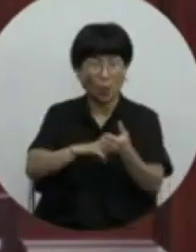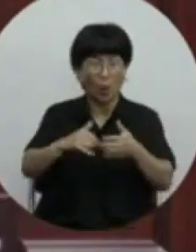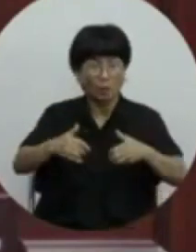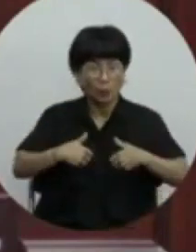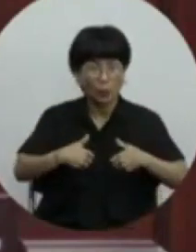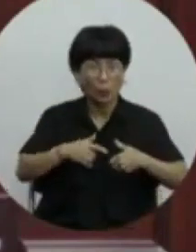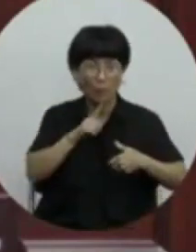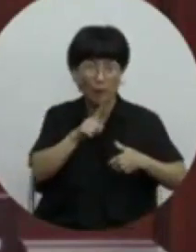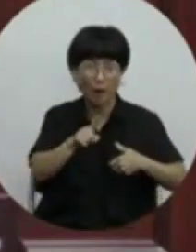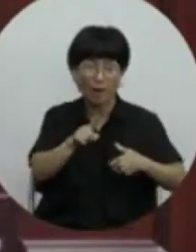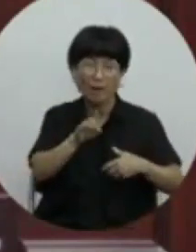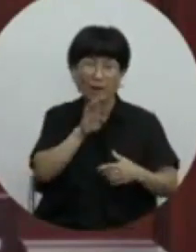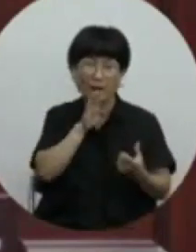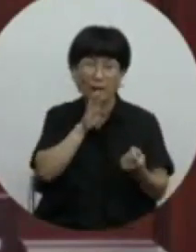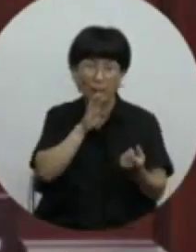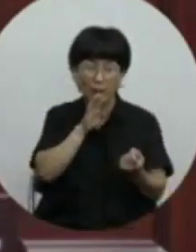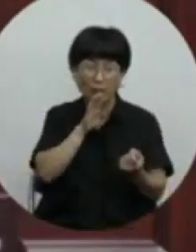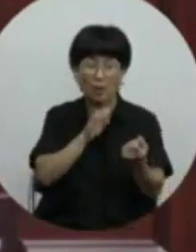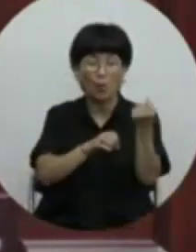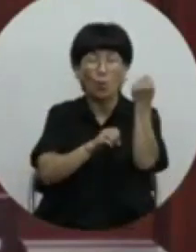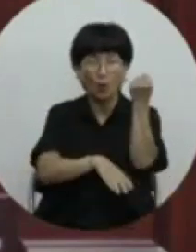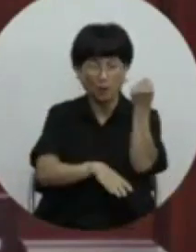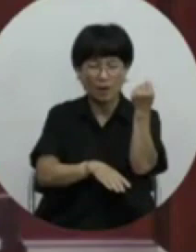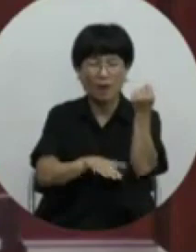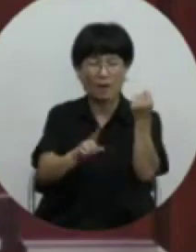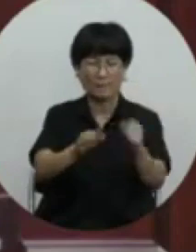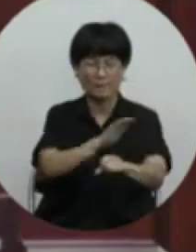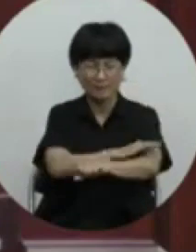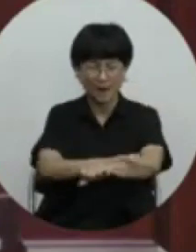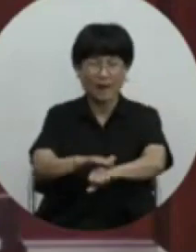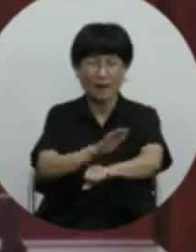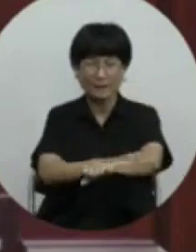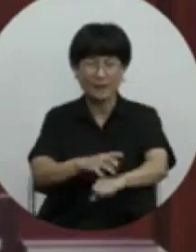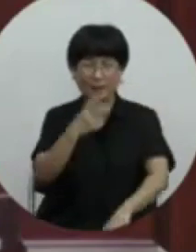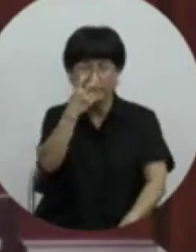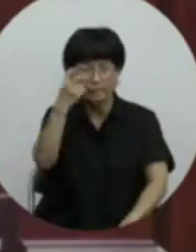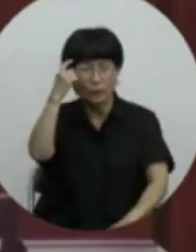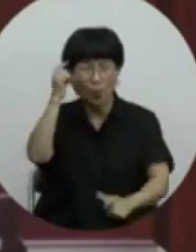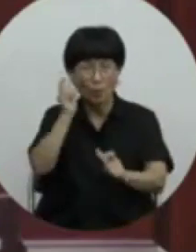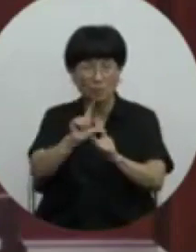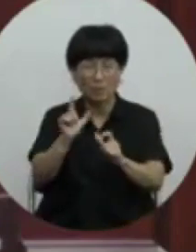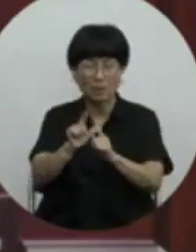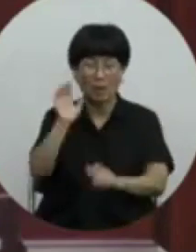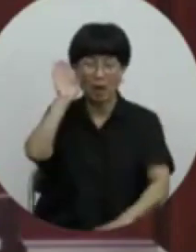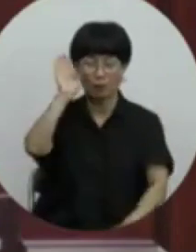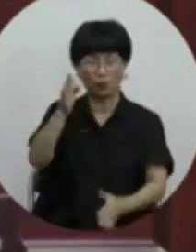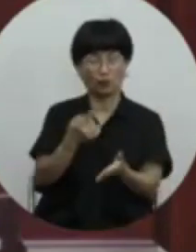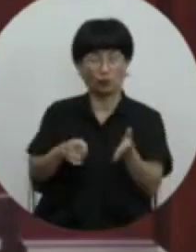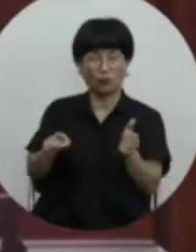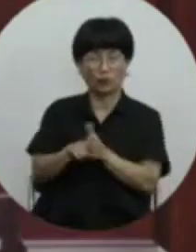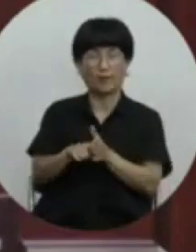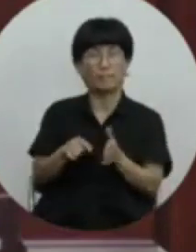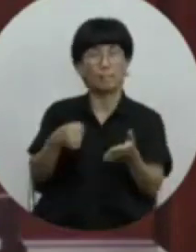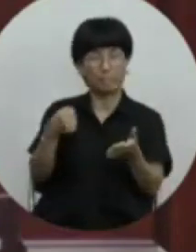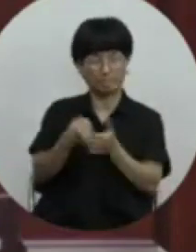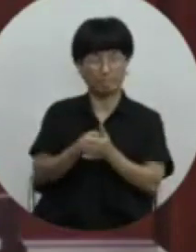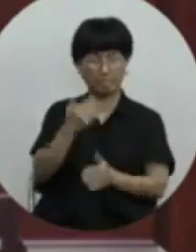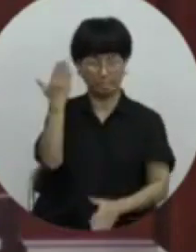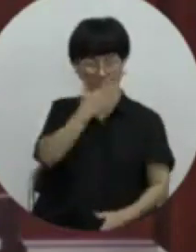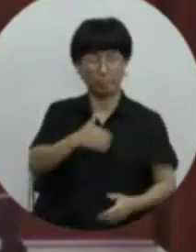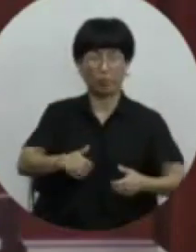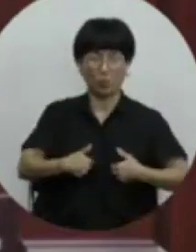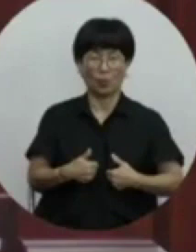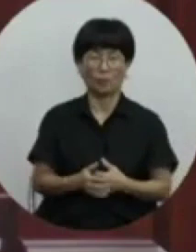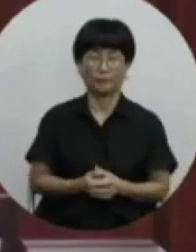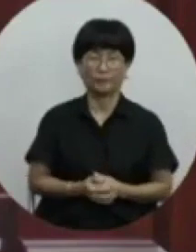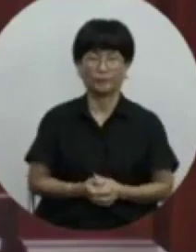계획의 일환이라면 원칙적 차원에서 심각하게 고민하고 미래를 위해 현명한 판단을 내려야 한다고 믿고